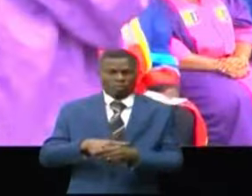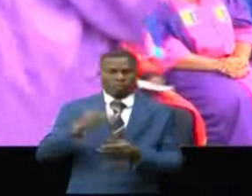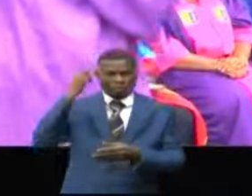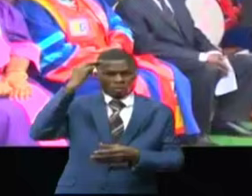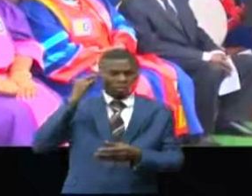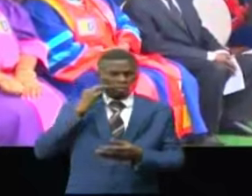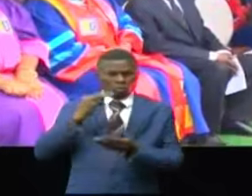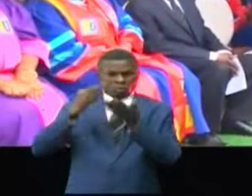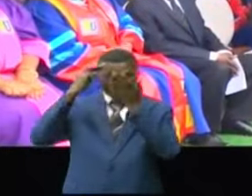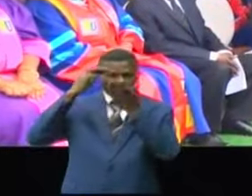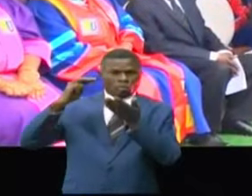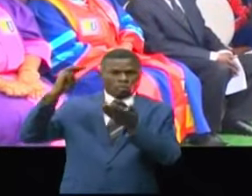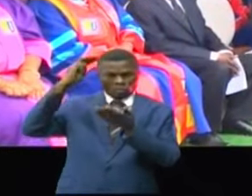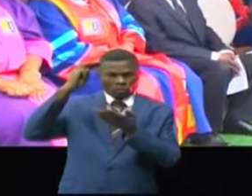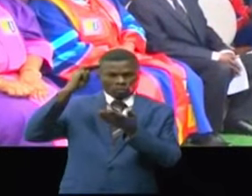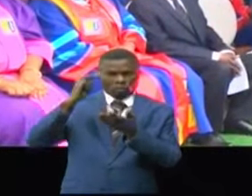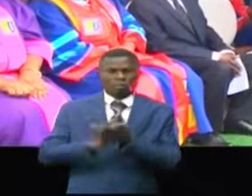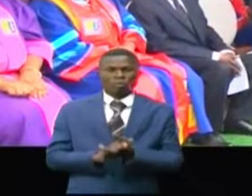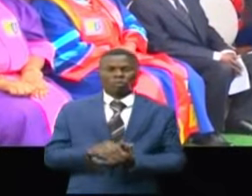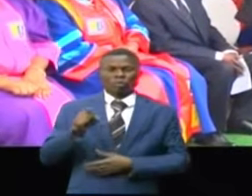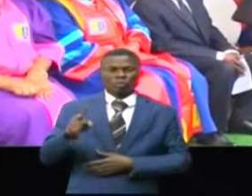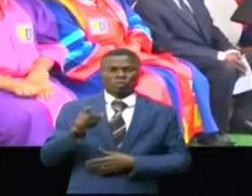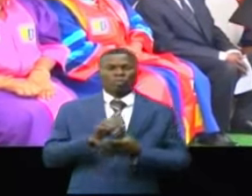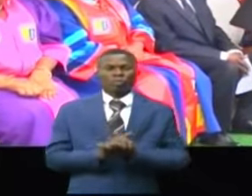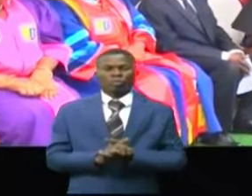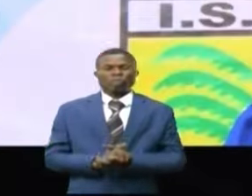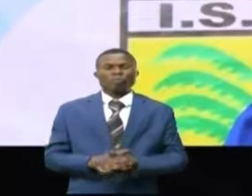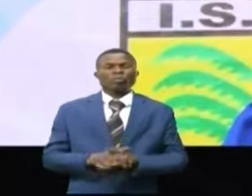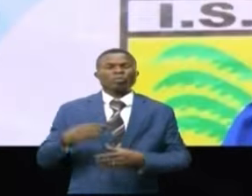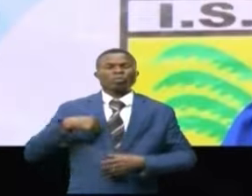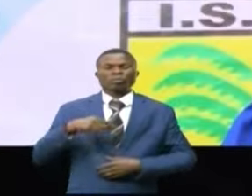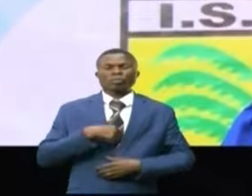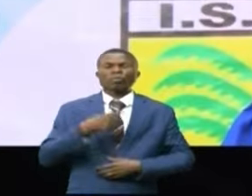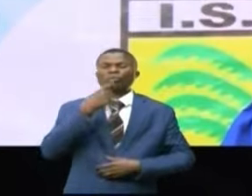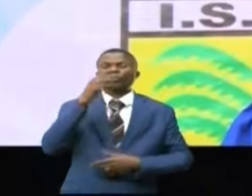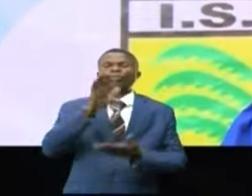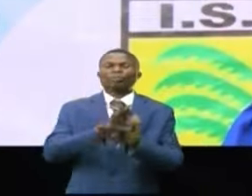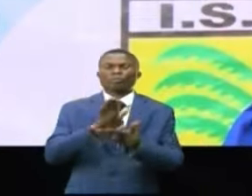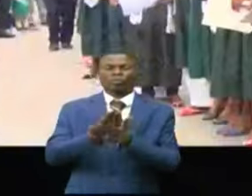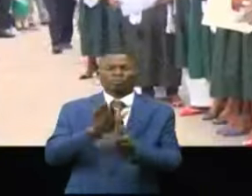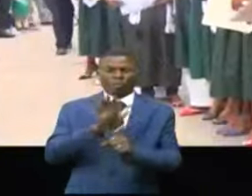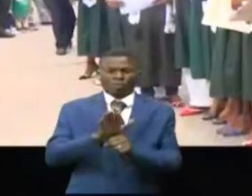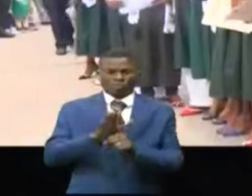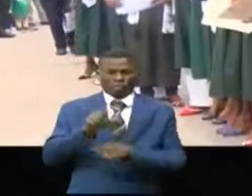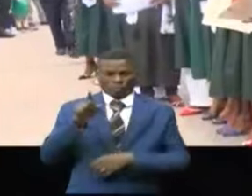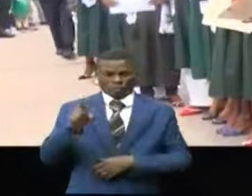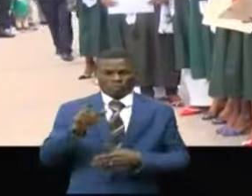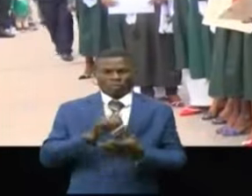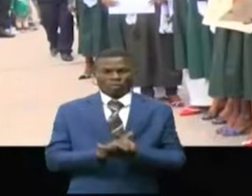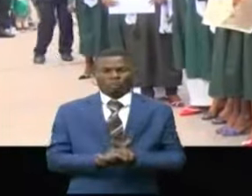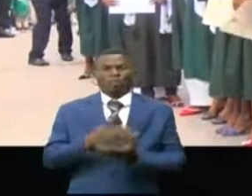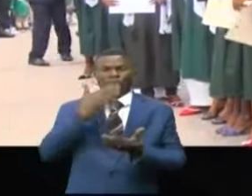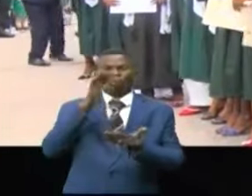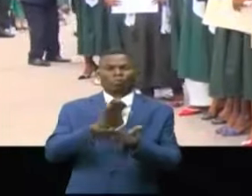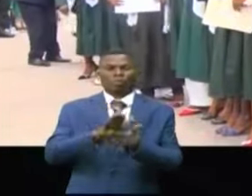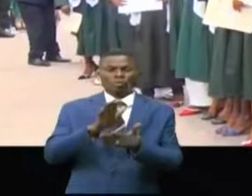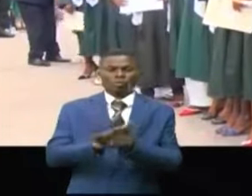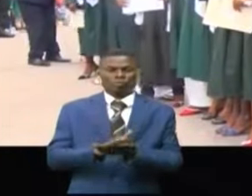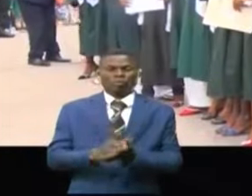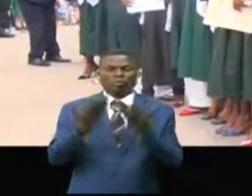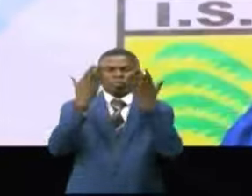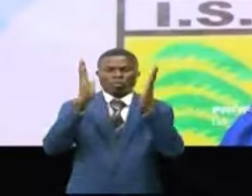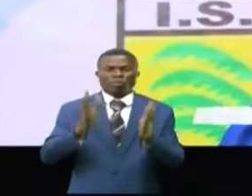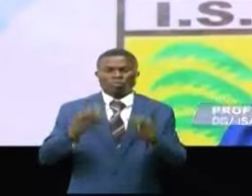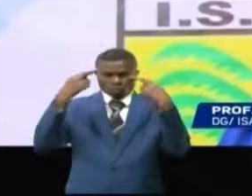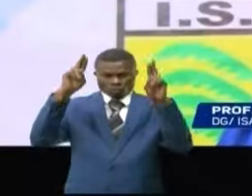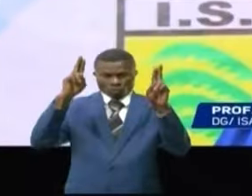des tutelles, Moïse Zangi, à qui nous rendons aussi un grand hommage, félicitons nos lauréats.